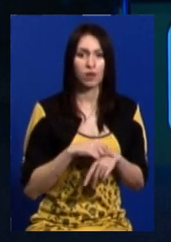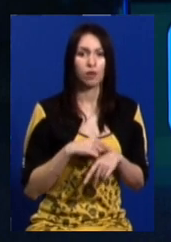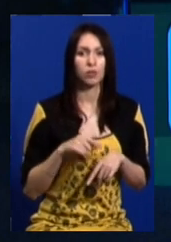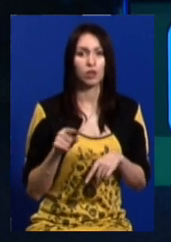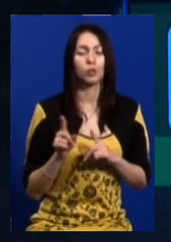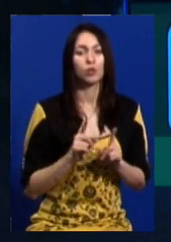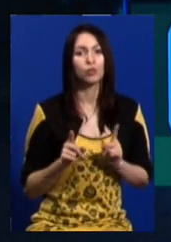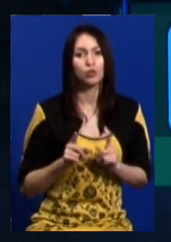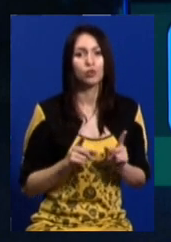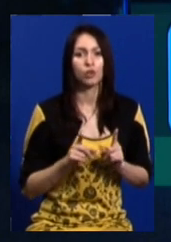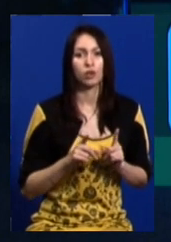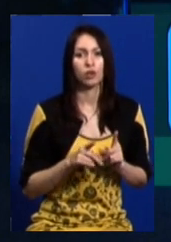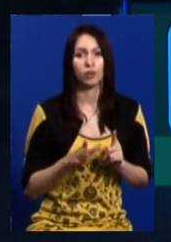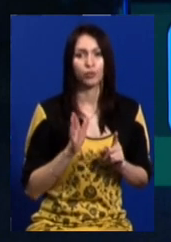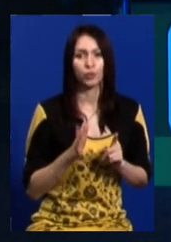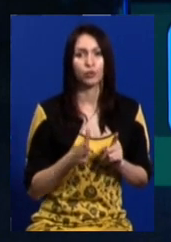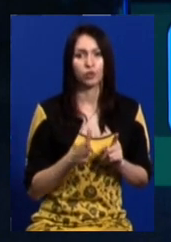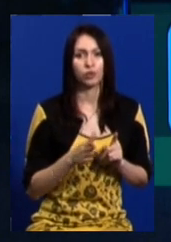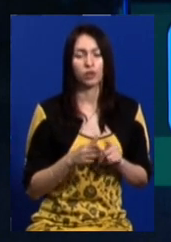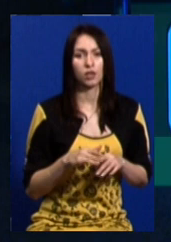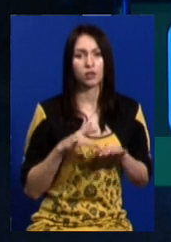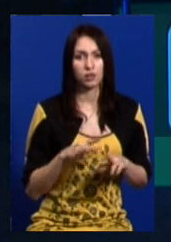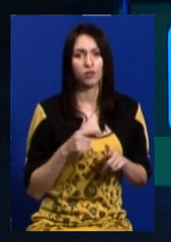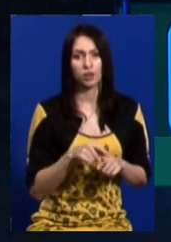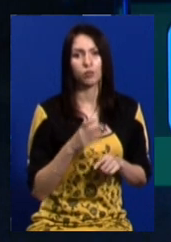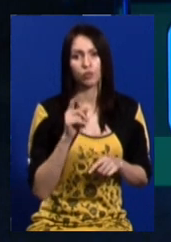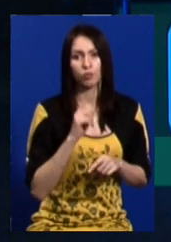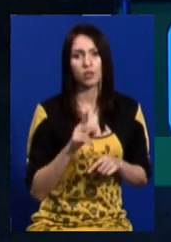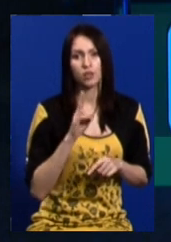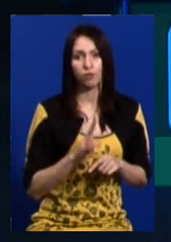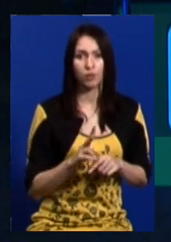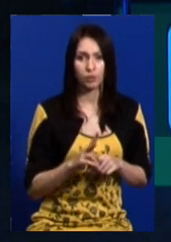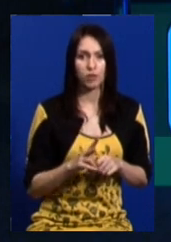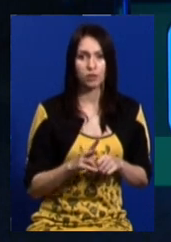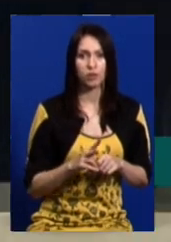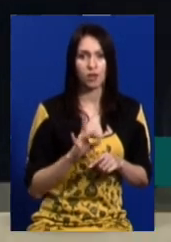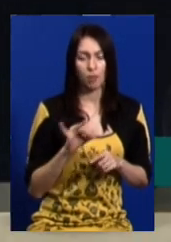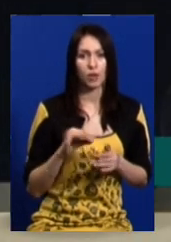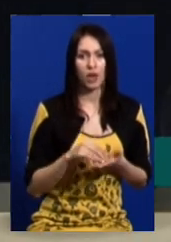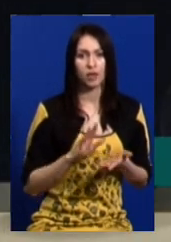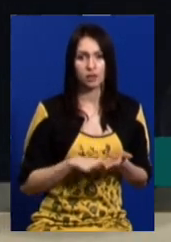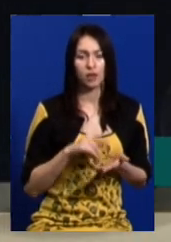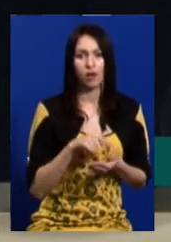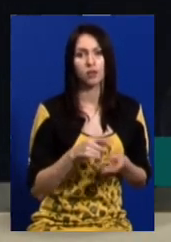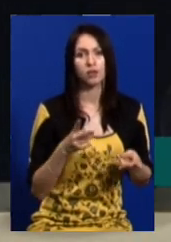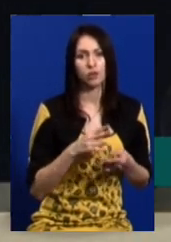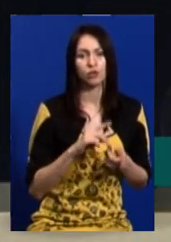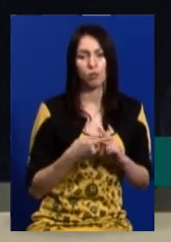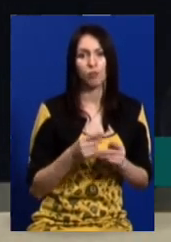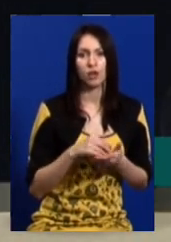що буде діє там ще місяць чи 2 перереєстрація, і вони повинні перереєструватися, і вони